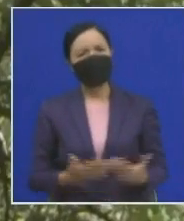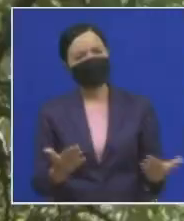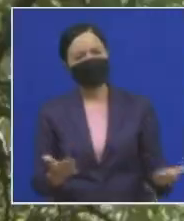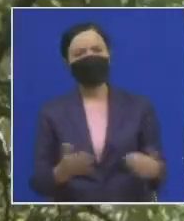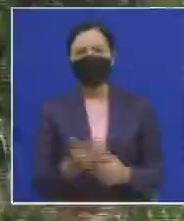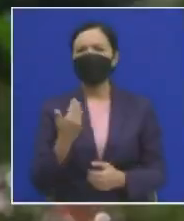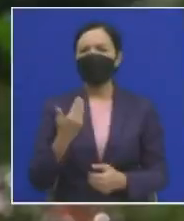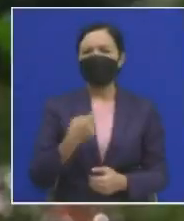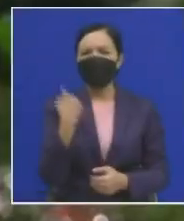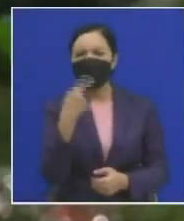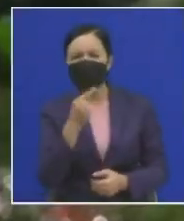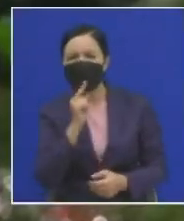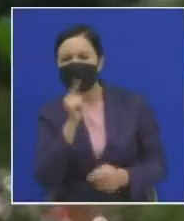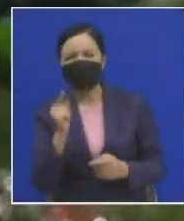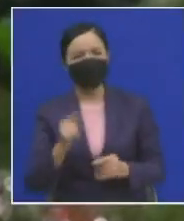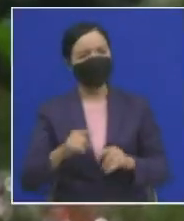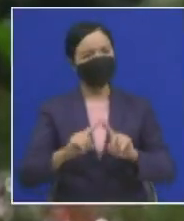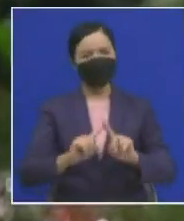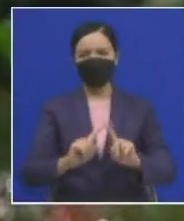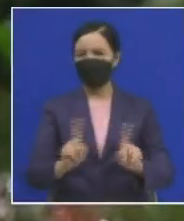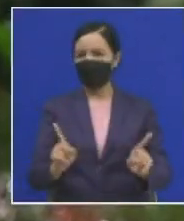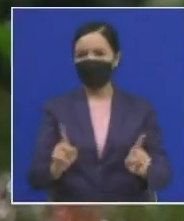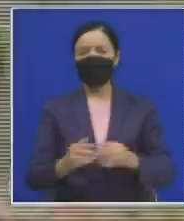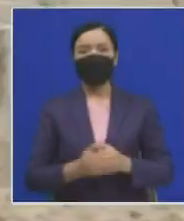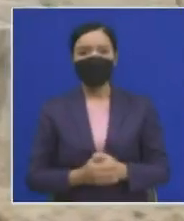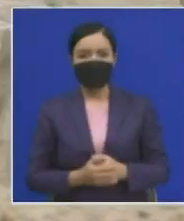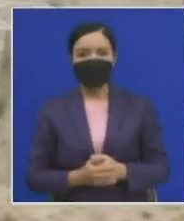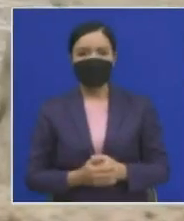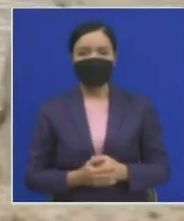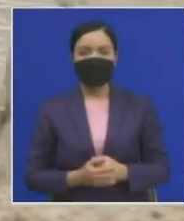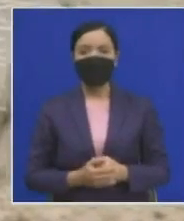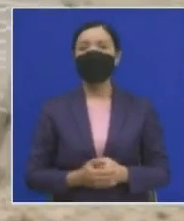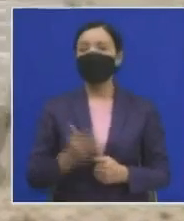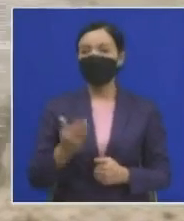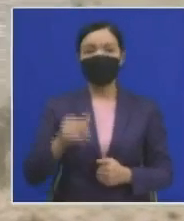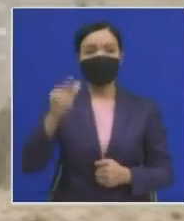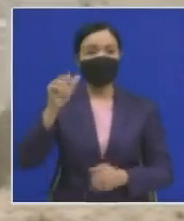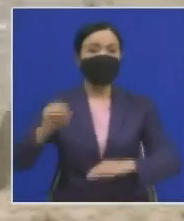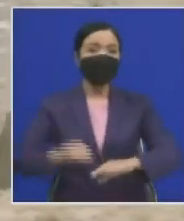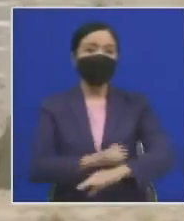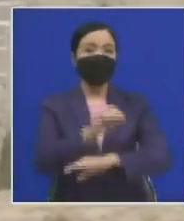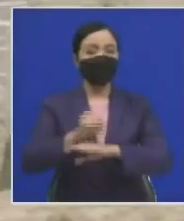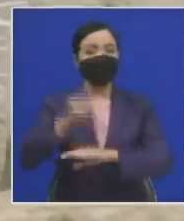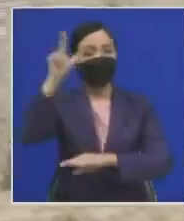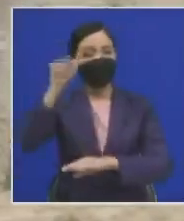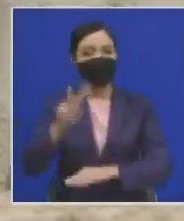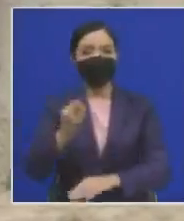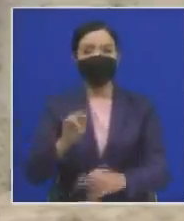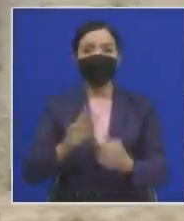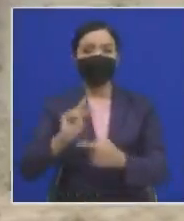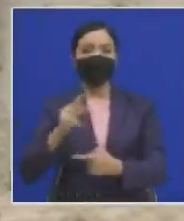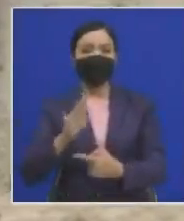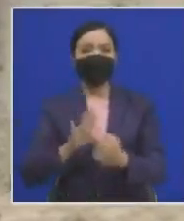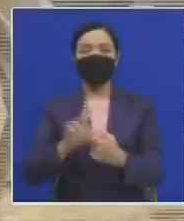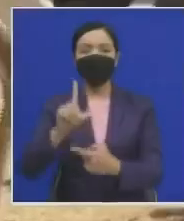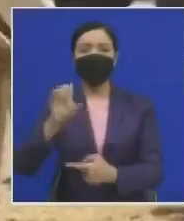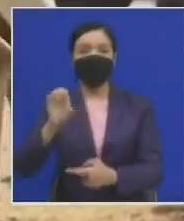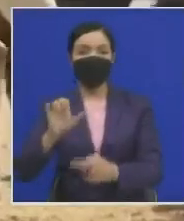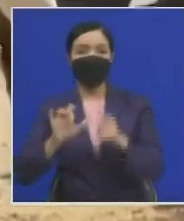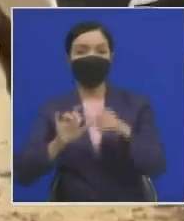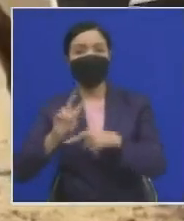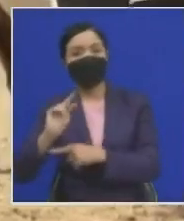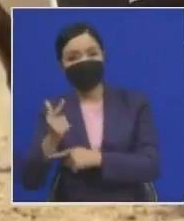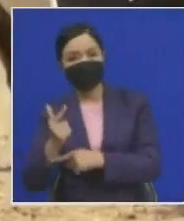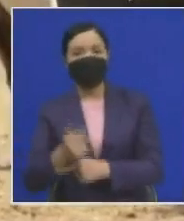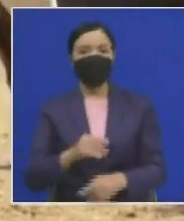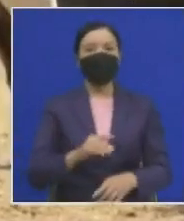ๆนาๆโอ้คนลเรื่องคนละโลกเลย ตั้งแต่ที่สนามนลเร đó เมแลววส่สตวขาวดนกจะเปโงพยาบาใอนาคต วิ